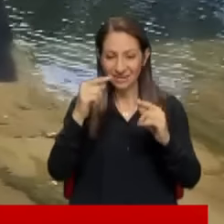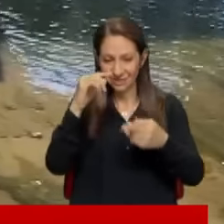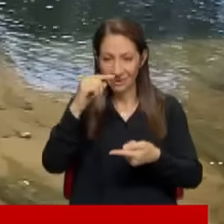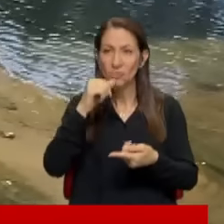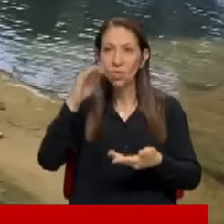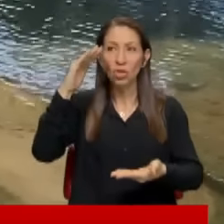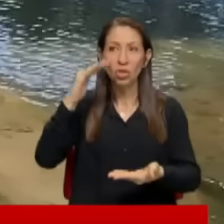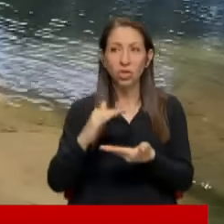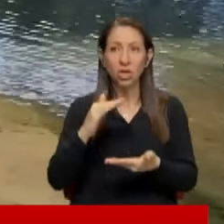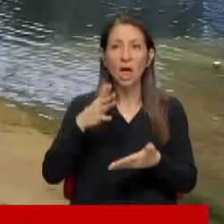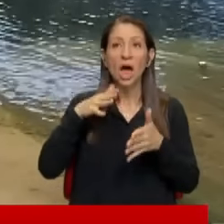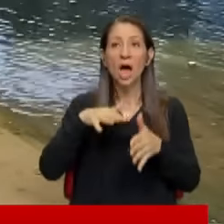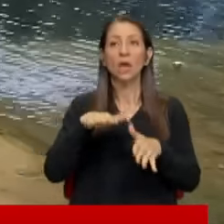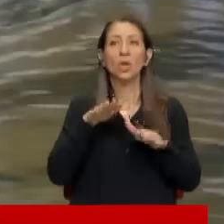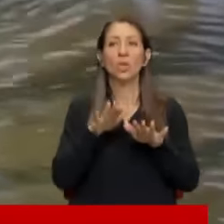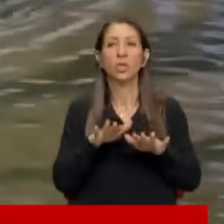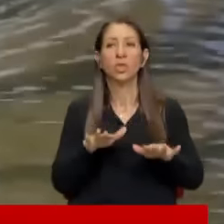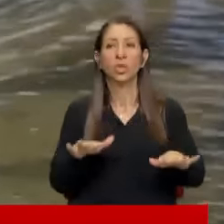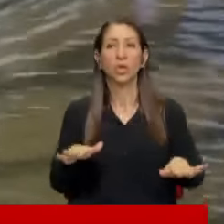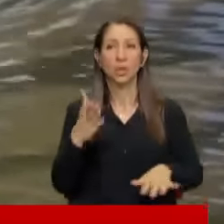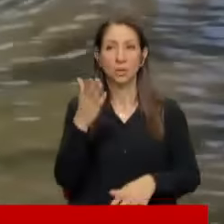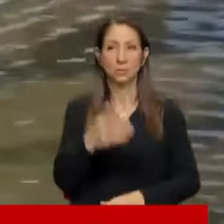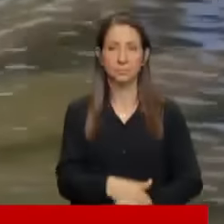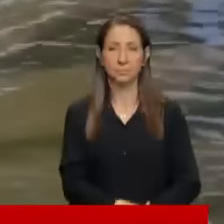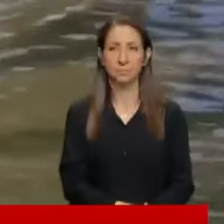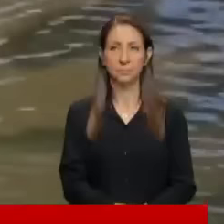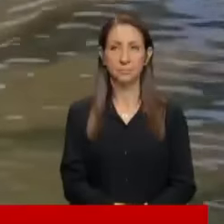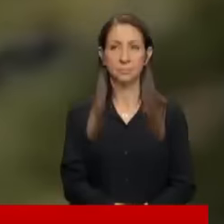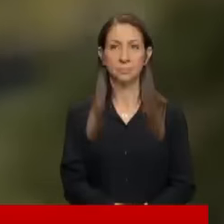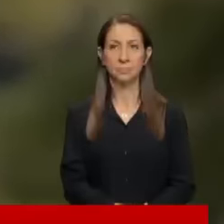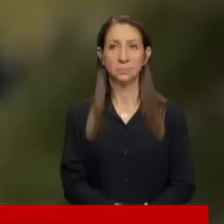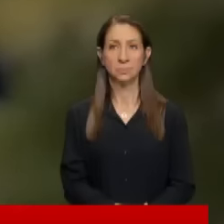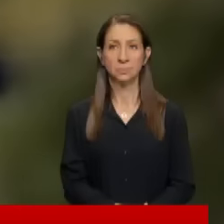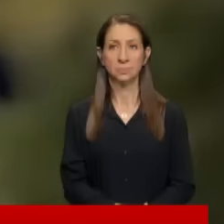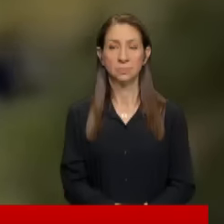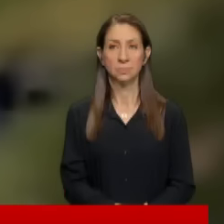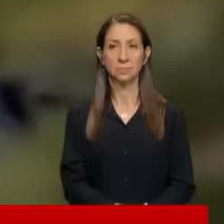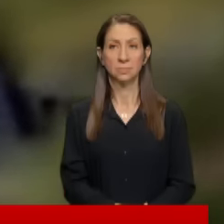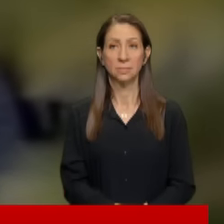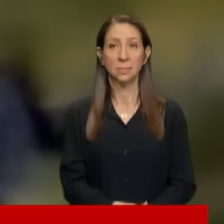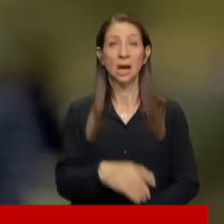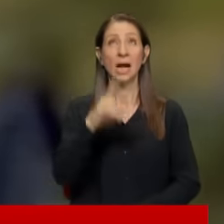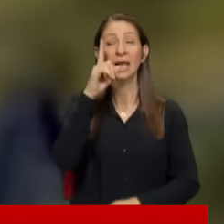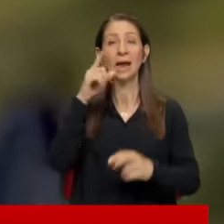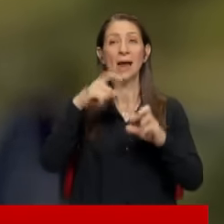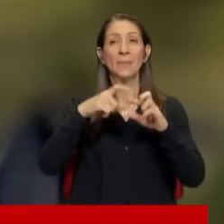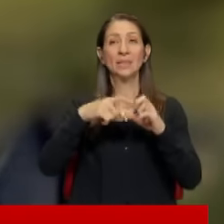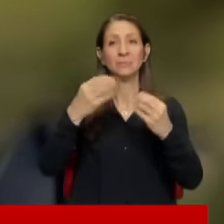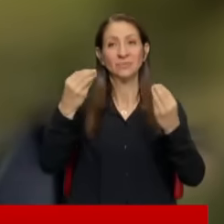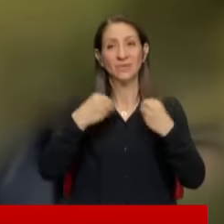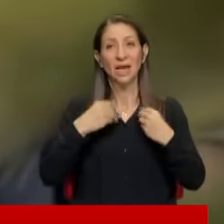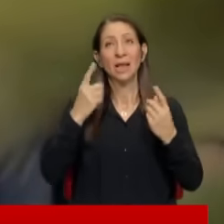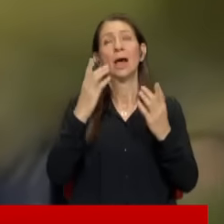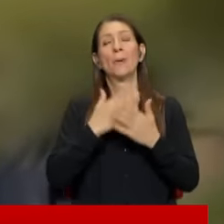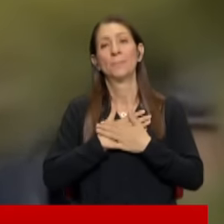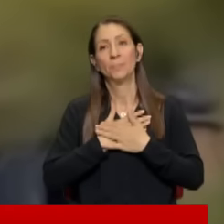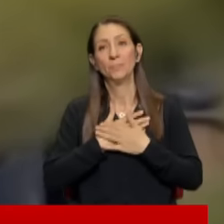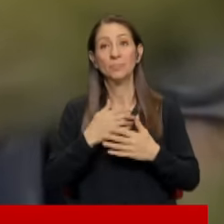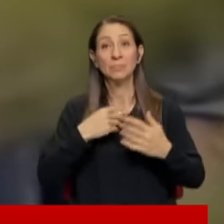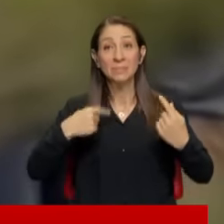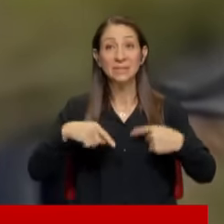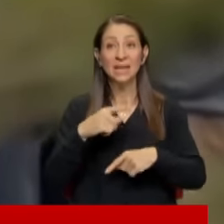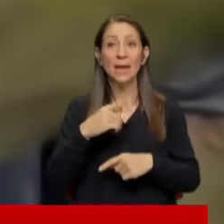noktalarda nehrin akışı durma noktasına geldi. Ya Rabbi, gökteki rahmetini bizden esirgeme ya Rabbi.